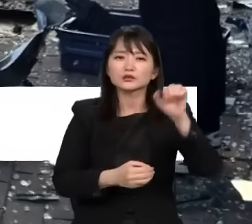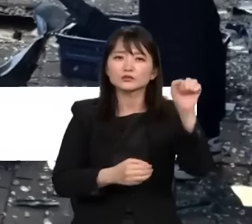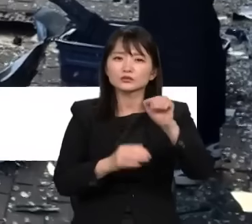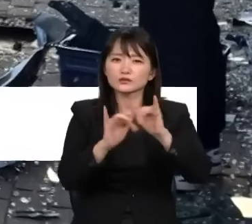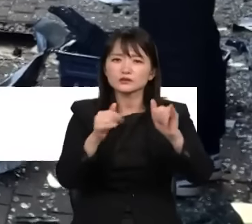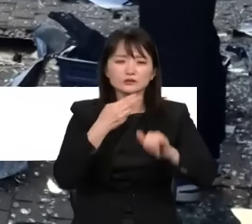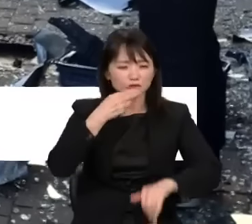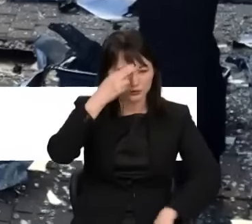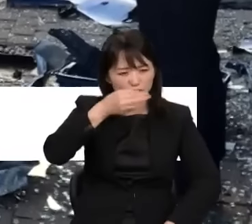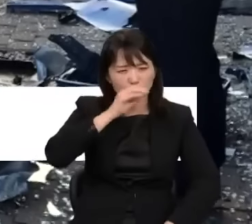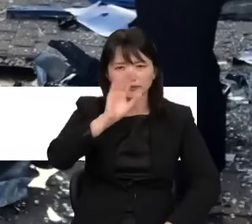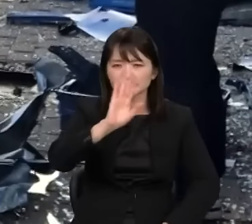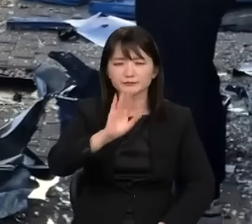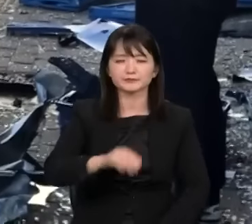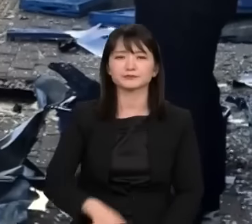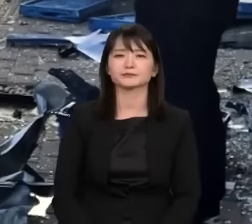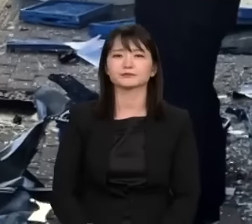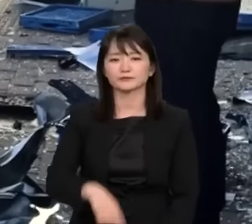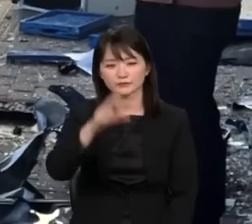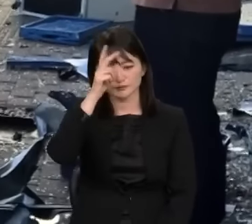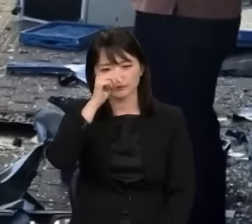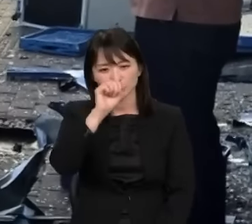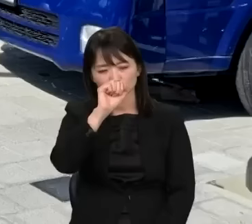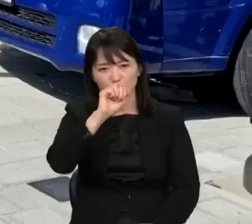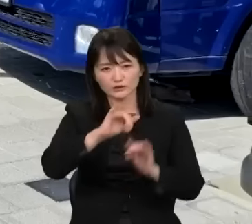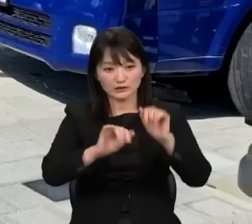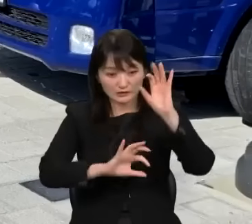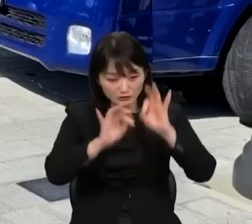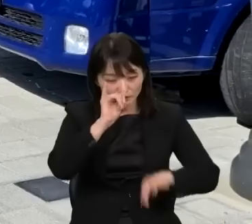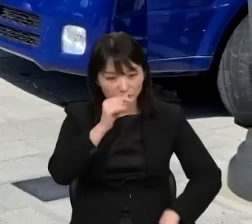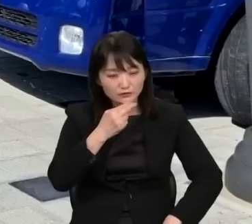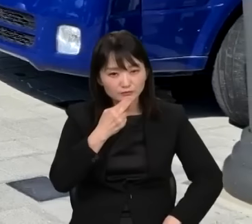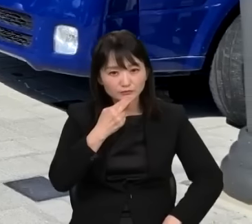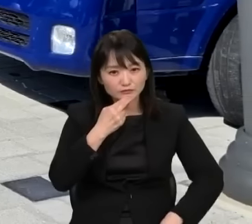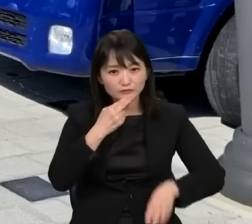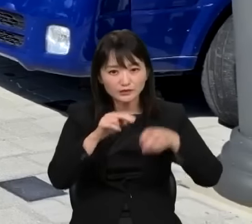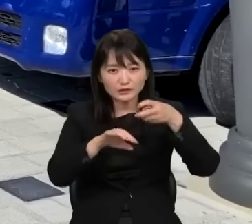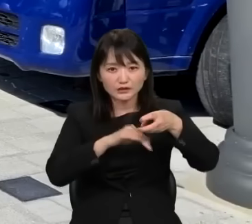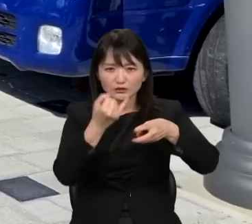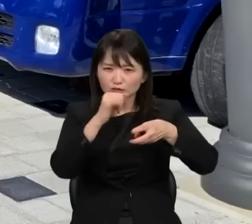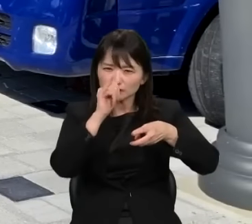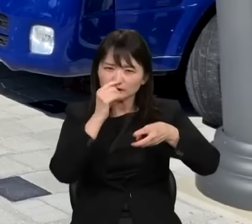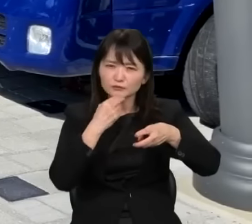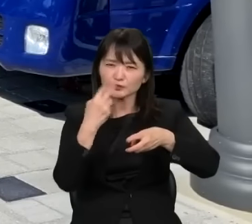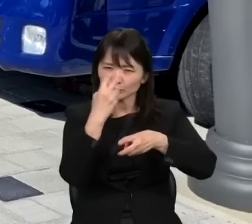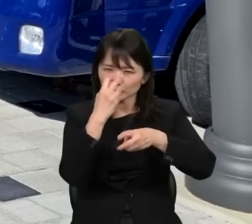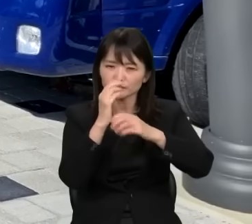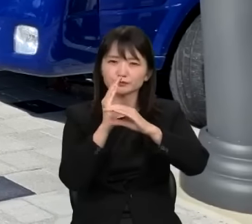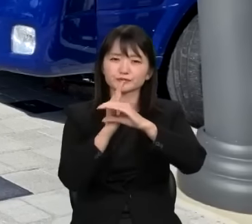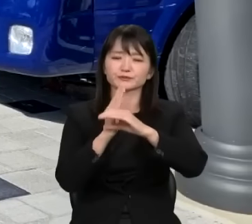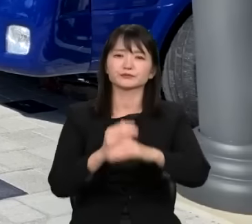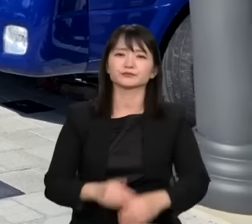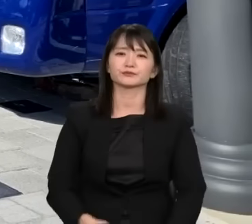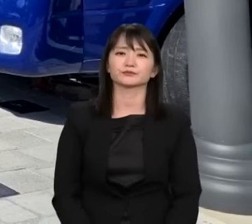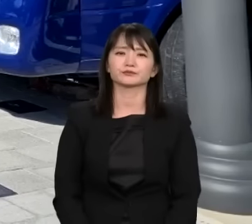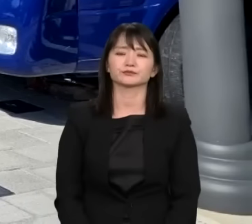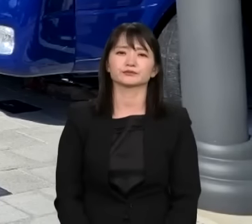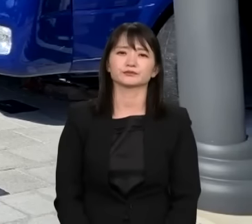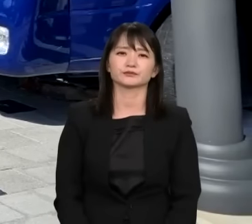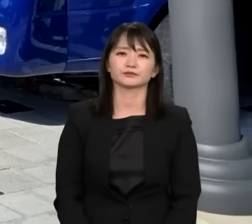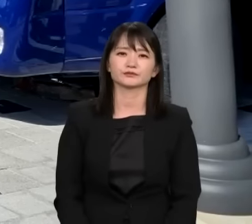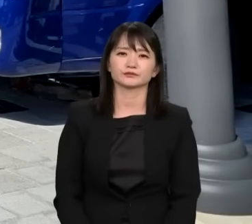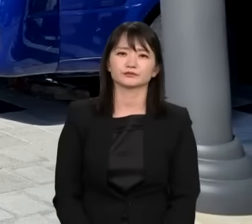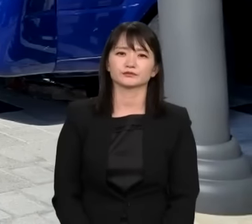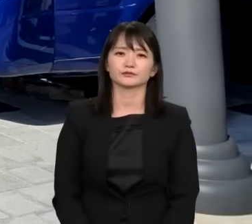마신 건 아니었습니다. 경찰은 운전자 과실 여부와 차량 결함 가능성 등을 조사하고 있습니다. JTBC